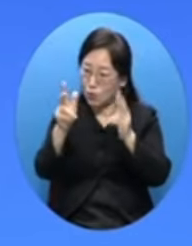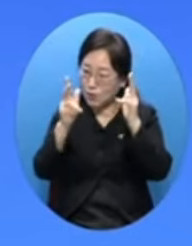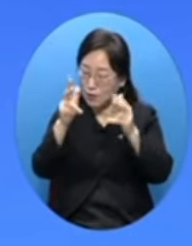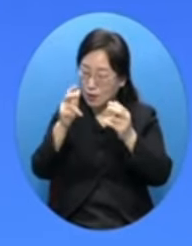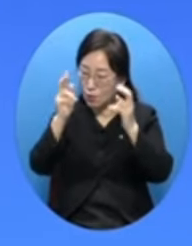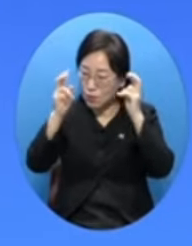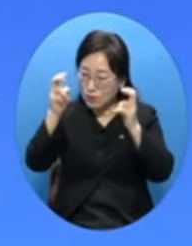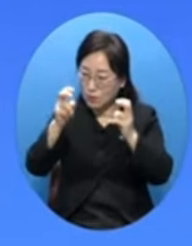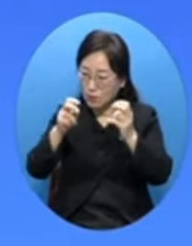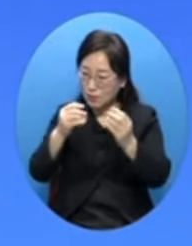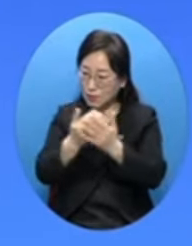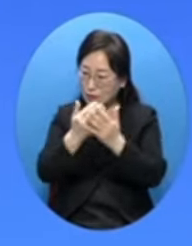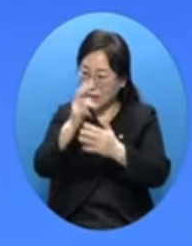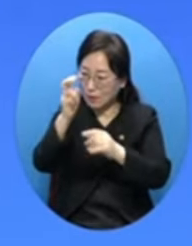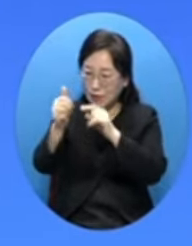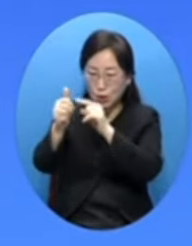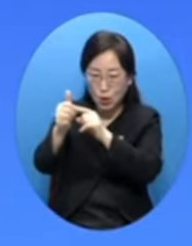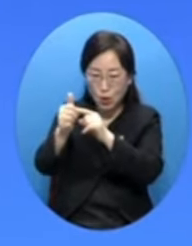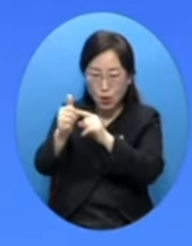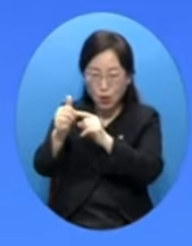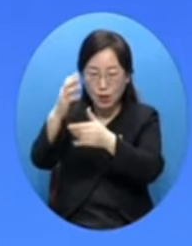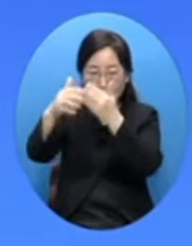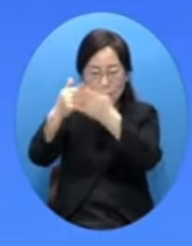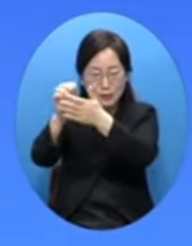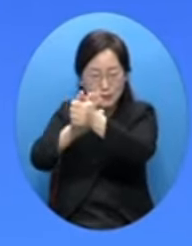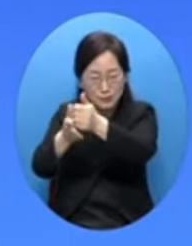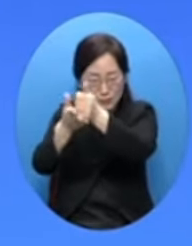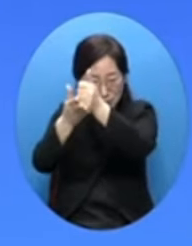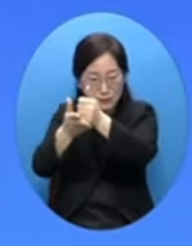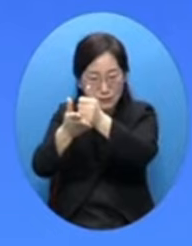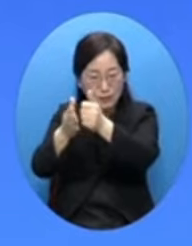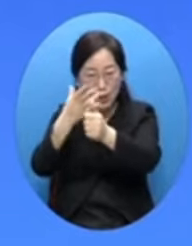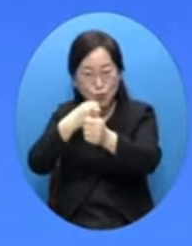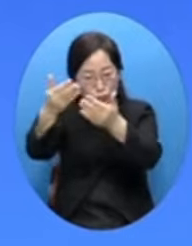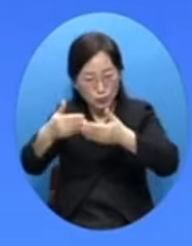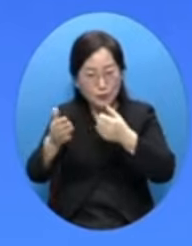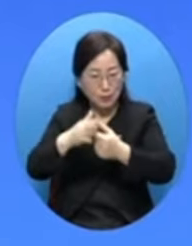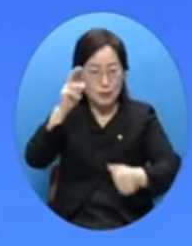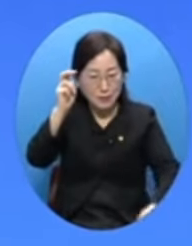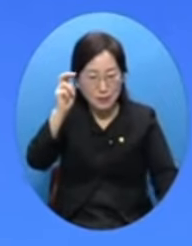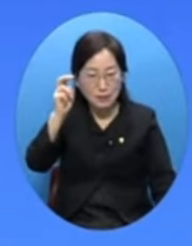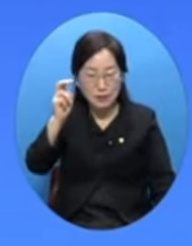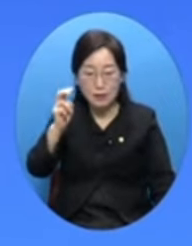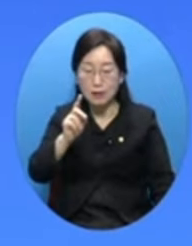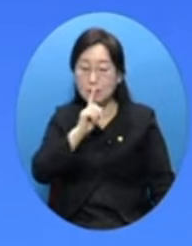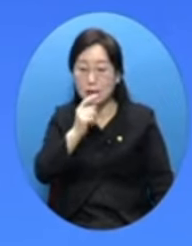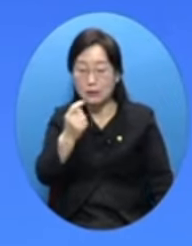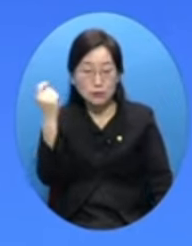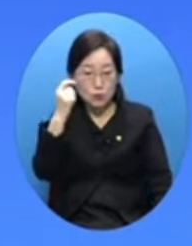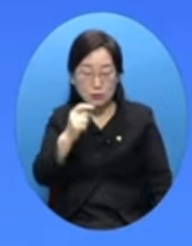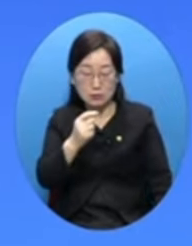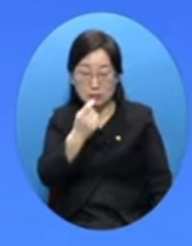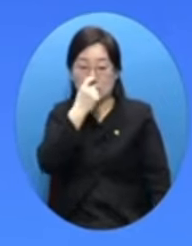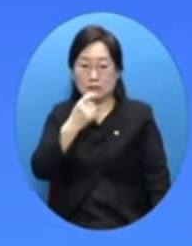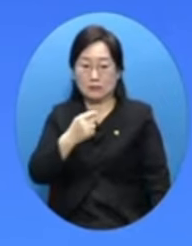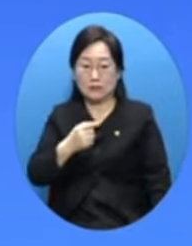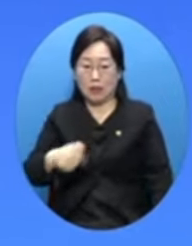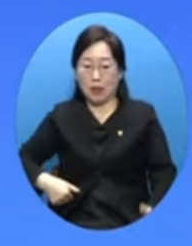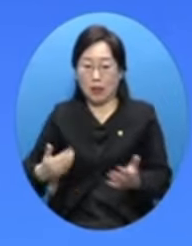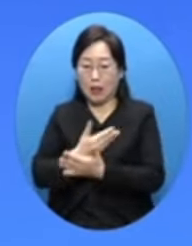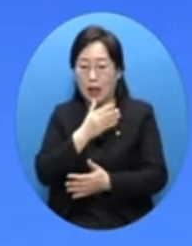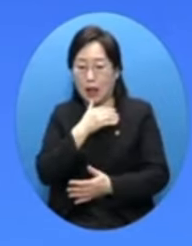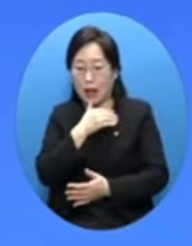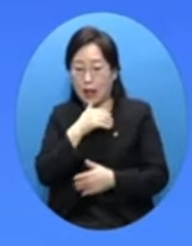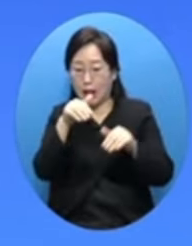아마 대표님이 섬기는 하나님의 복을 주셔서 그런가 봐요 그말 듣고 제가 회개했습니다 아이고 우리